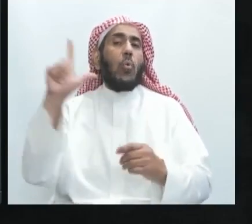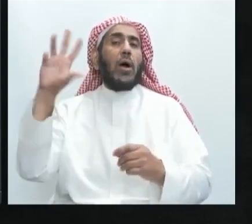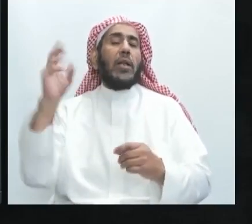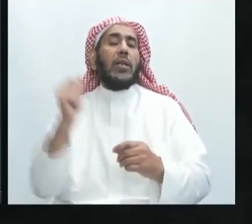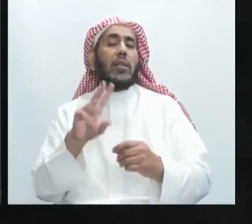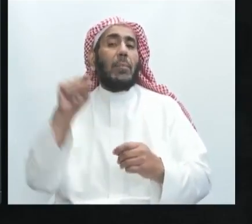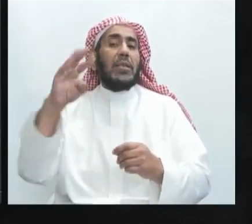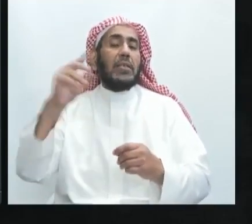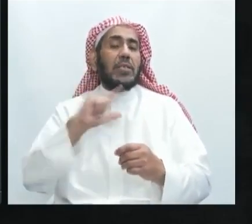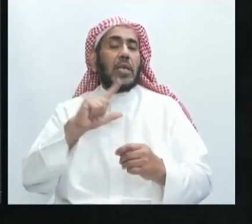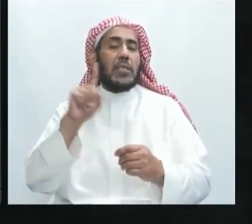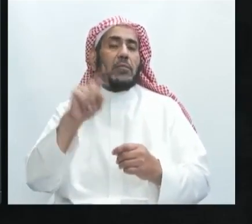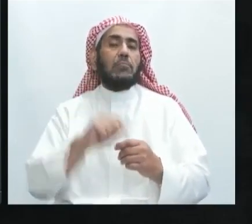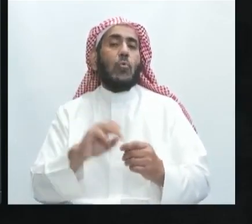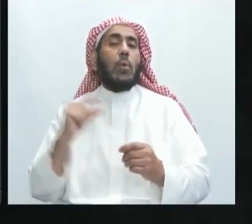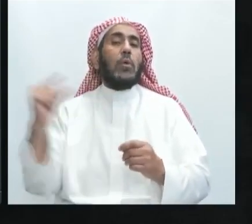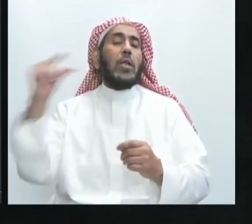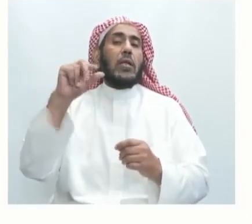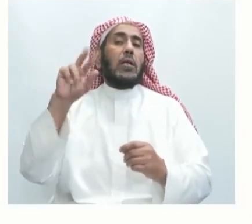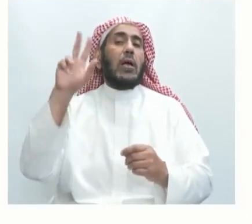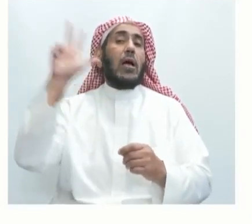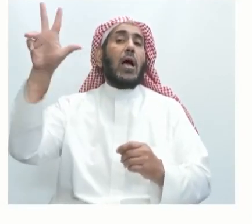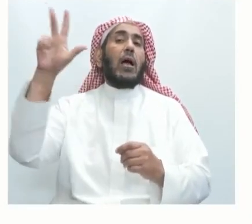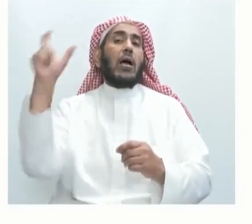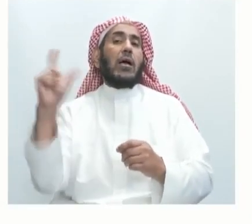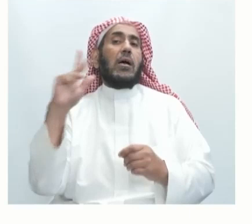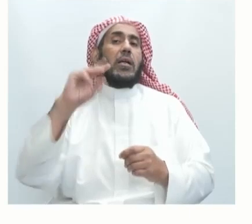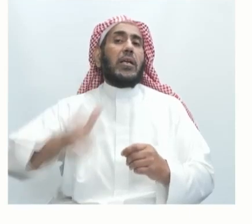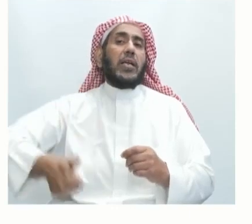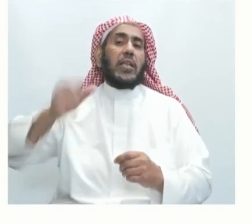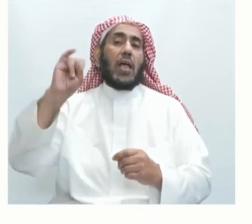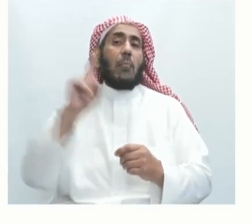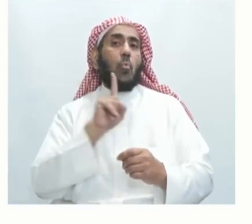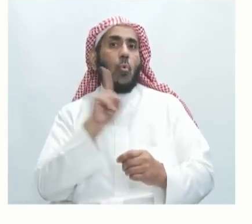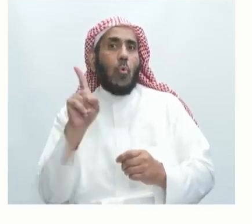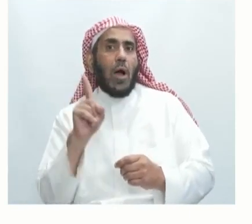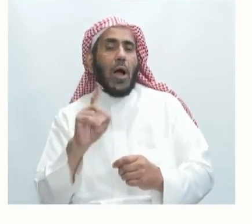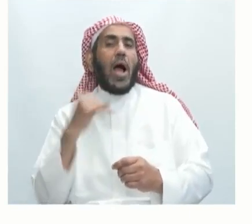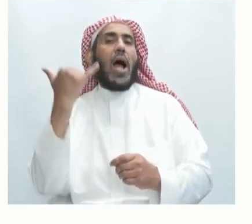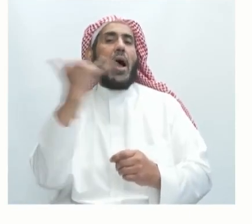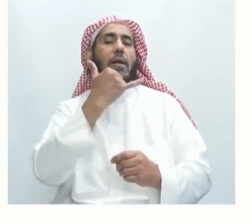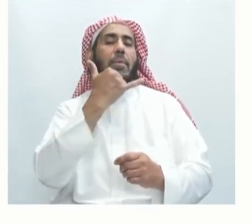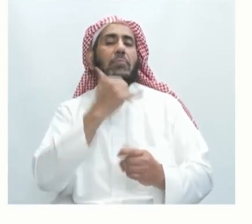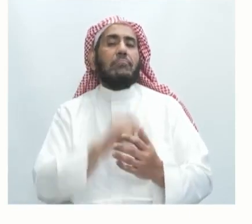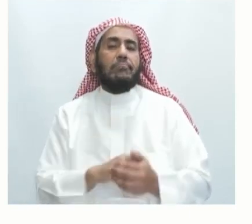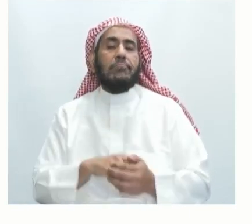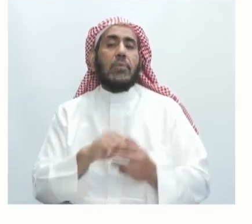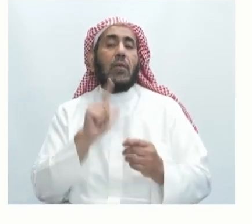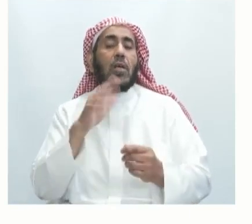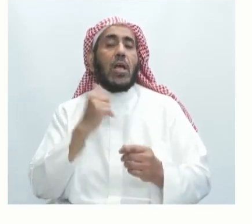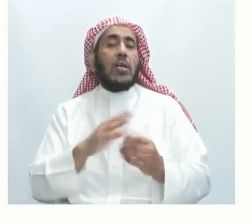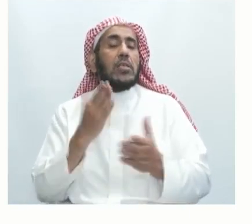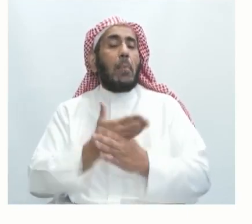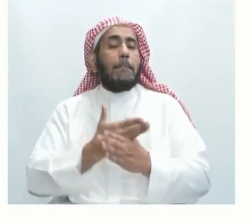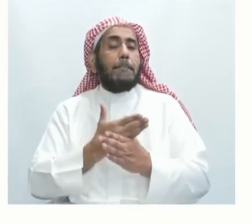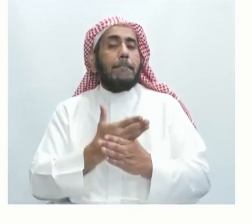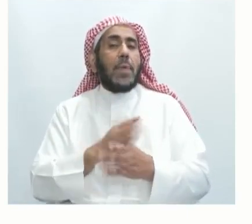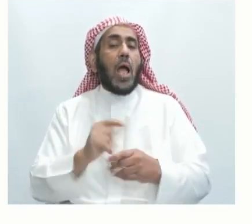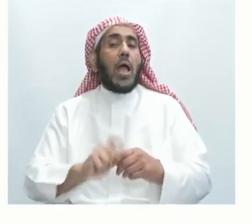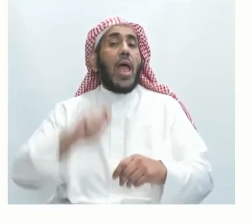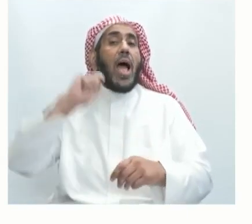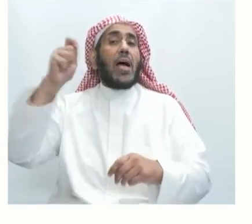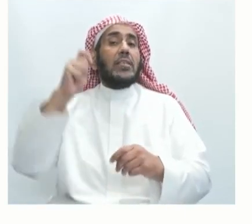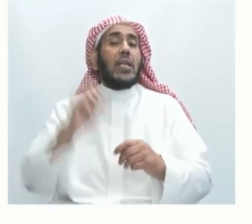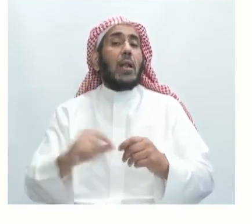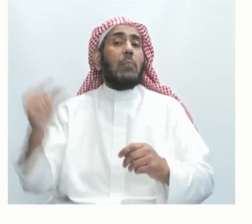احسنتم هو مصطلح النظام هو مصطلح النظام هو المصطلح العربي فاذا لان اصل